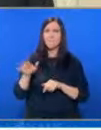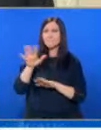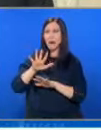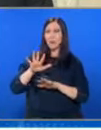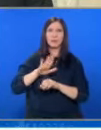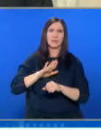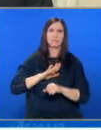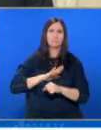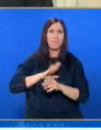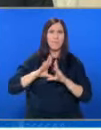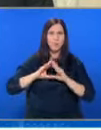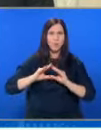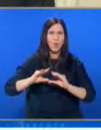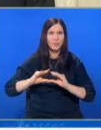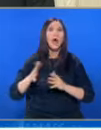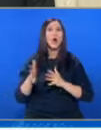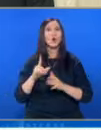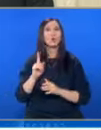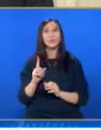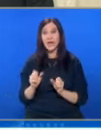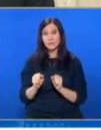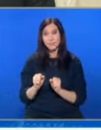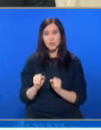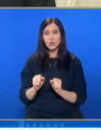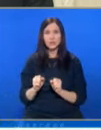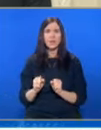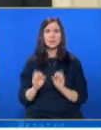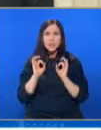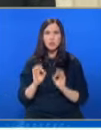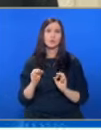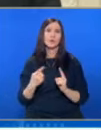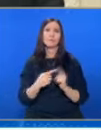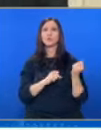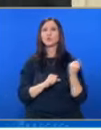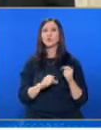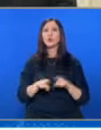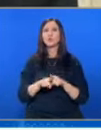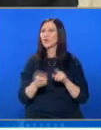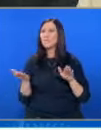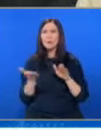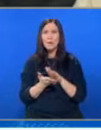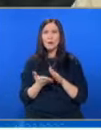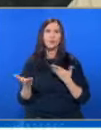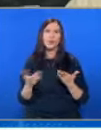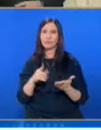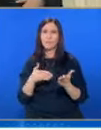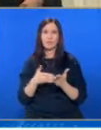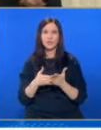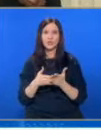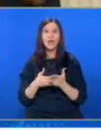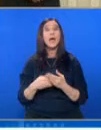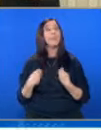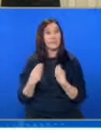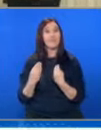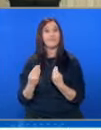Хора, които трябва да се придържат стриктно към Конституцията, като че ли я прилагат, когато тя не им пречи. Професор... При